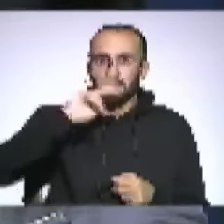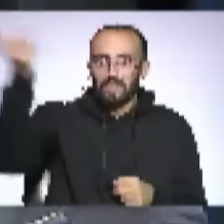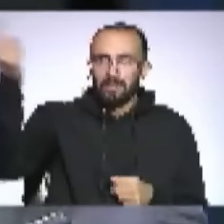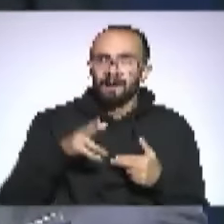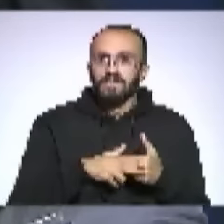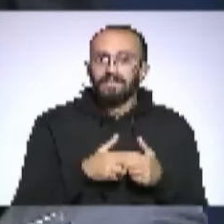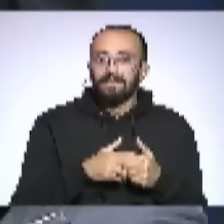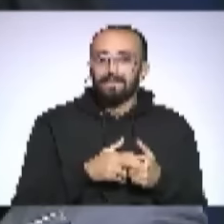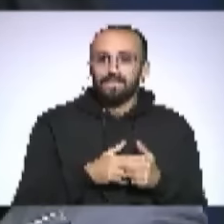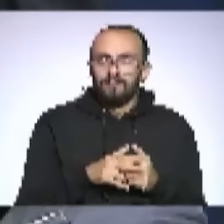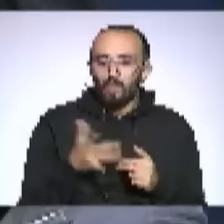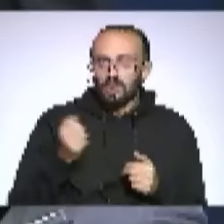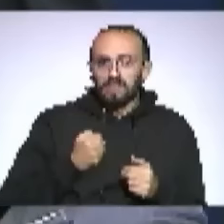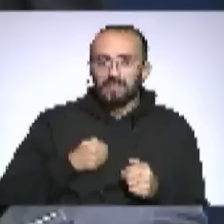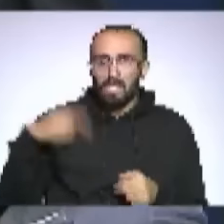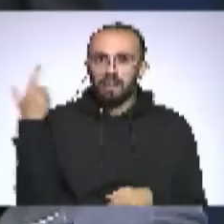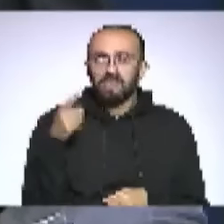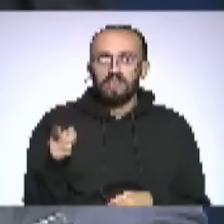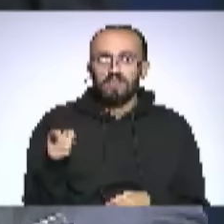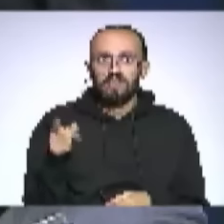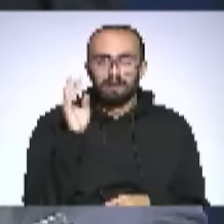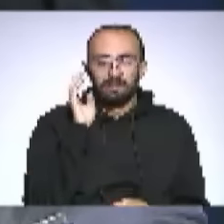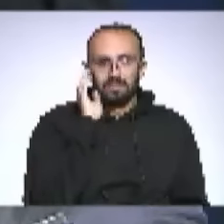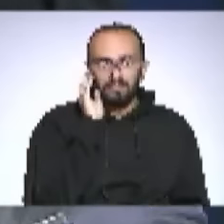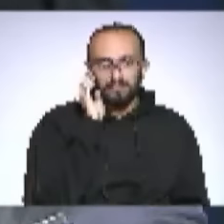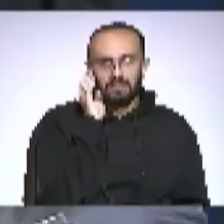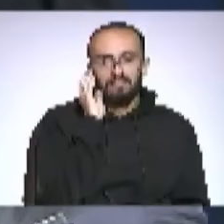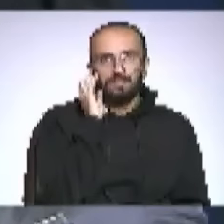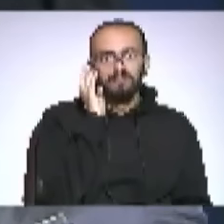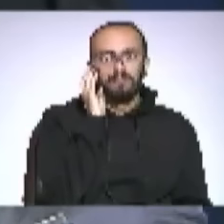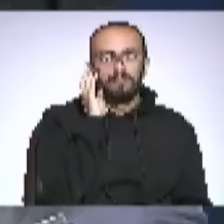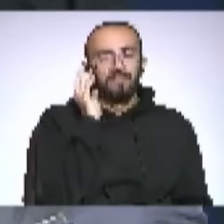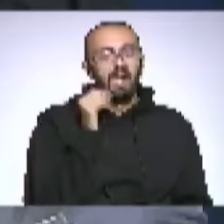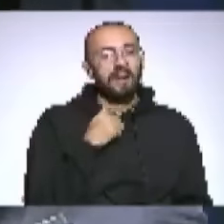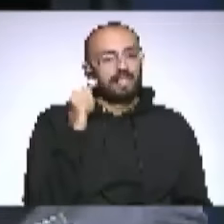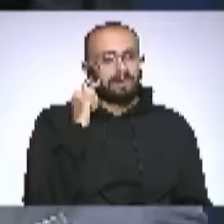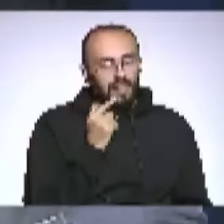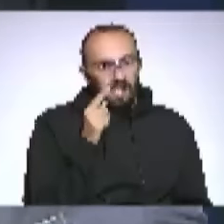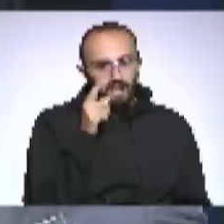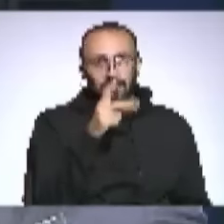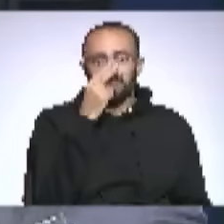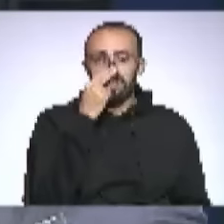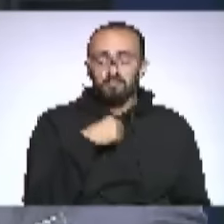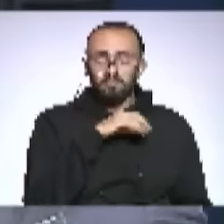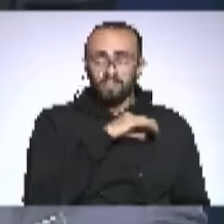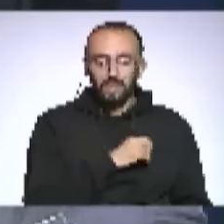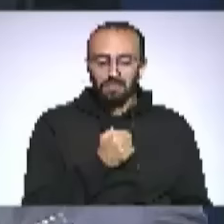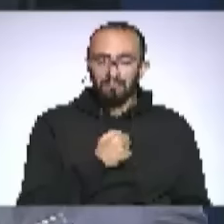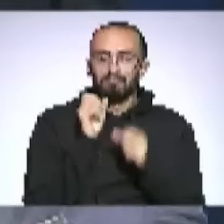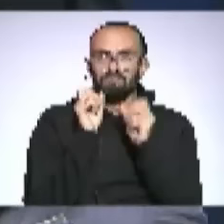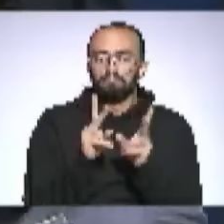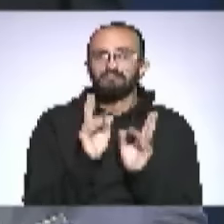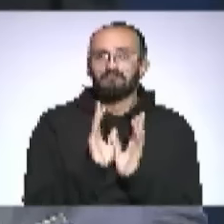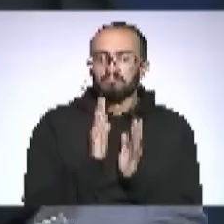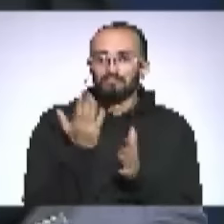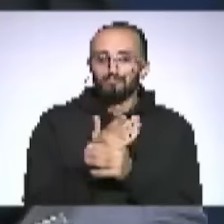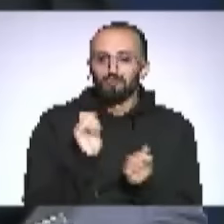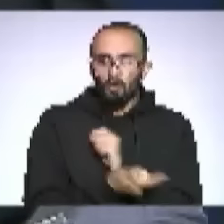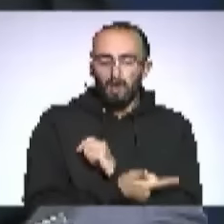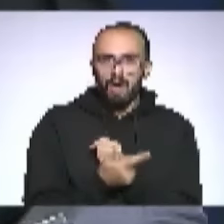تسووه باختي انما انا هقبل ان انا اسمع لكم ان كان انتم بتدوروا على مصلحتي لسرعه